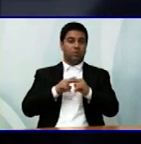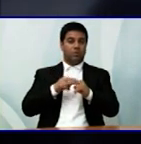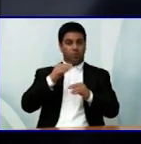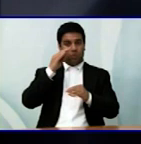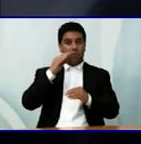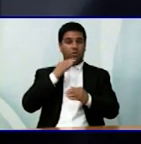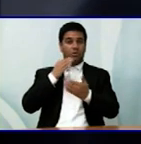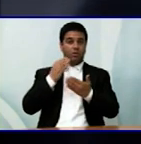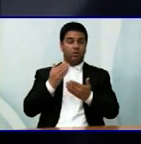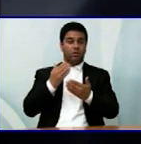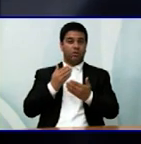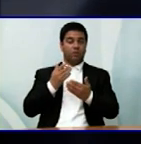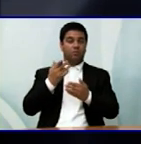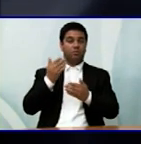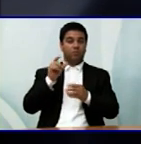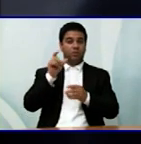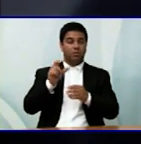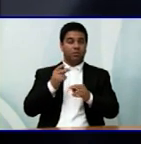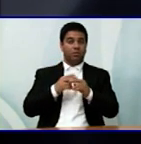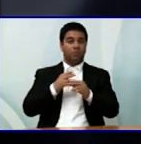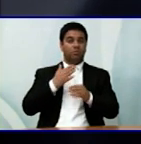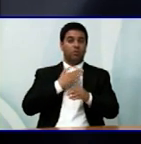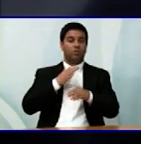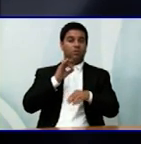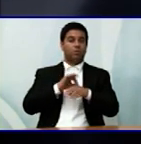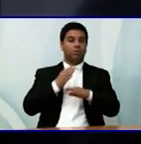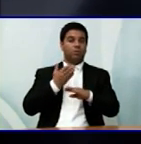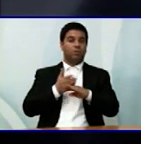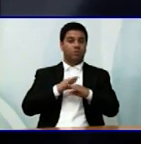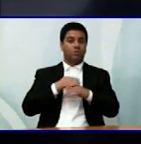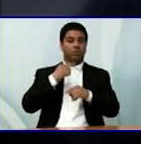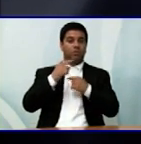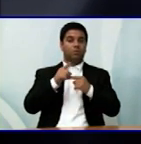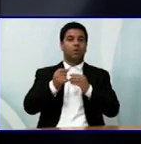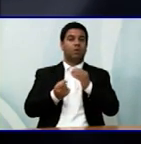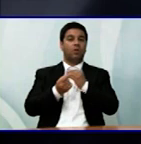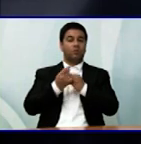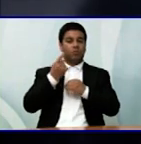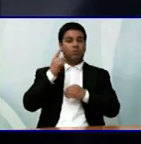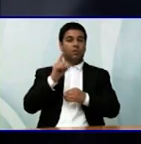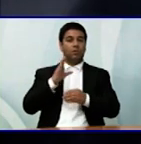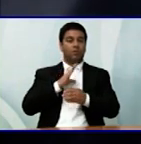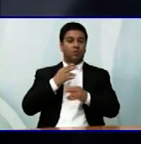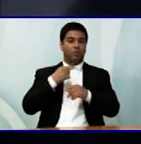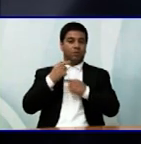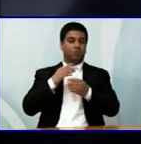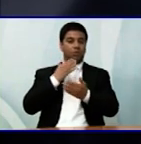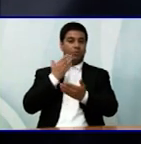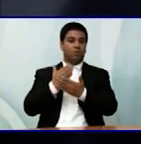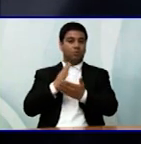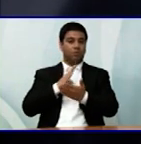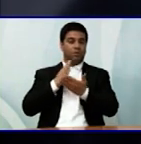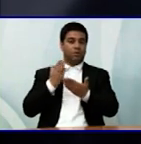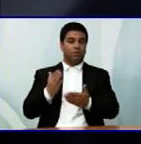ota: "Taqsir, qizim bedavo dardga chalinganini qanday bilib edingiz?" deb